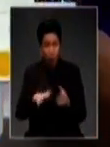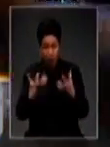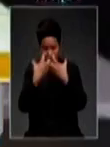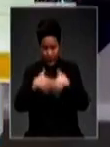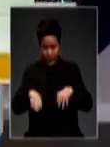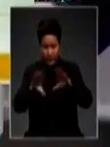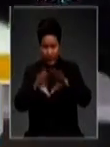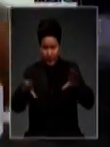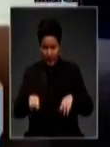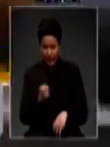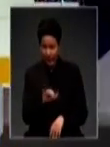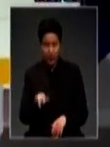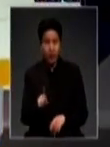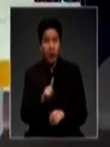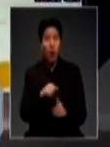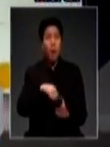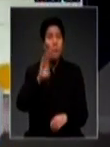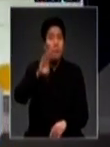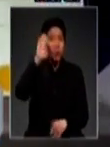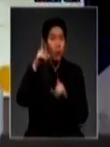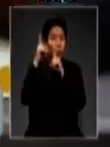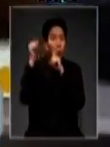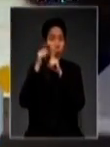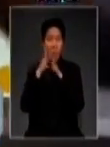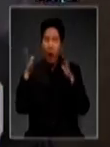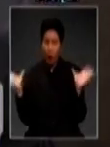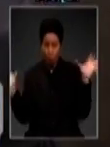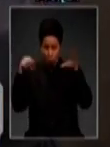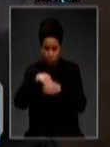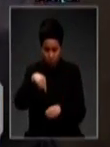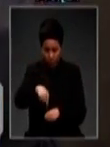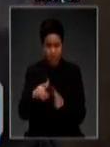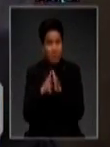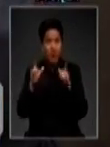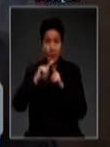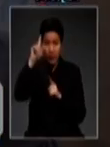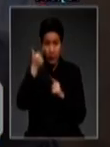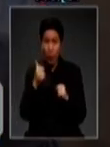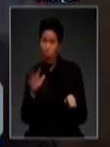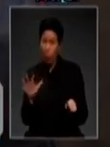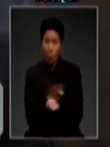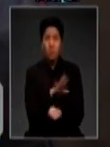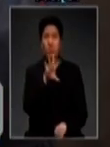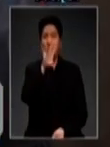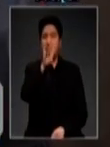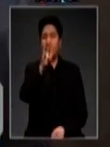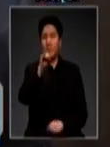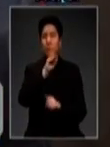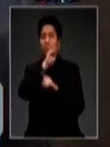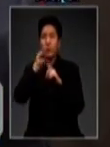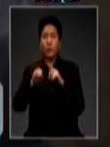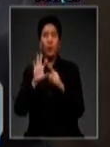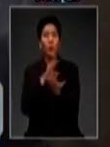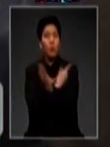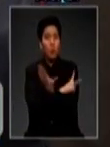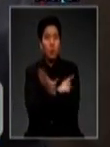นี้คือการรวบรวมบริษัททัวร์มากที่สุดในประเทศไทยณขณะนี้ครับครอบคลุมทัวร์มากกว่า 70% ในภูเก็ต